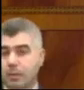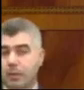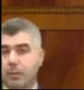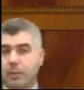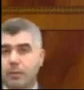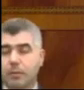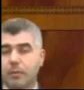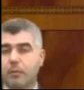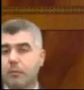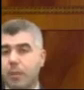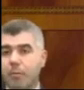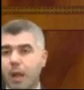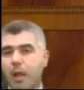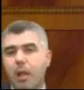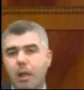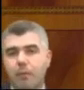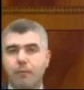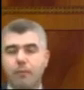مصيره